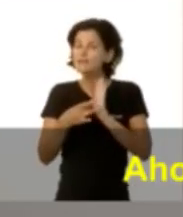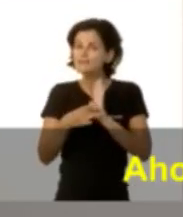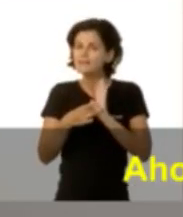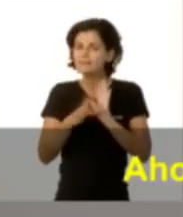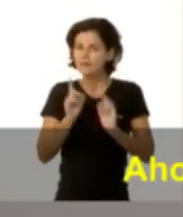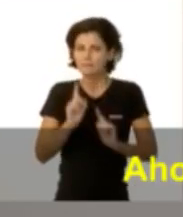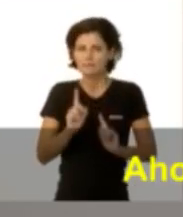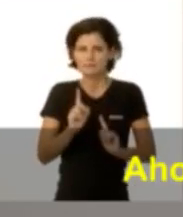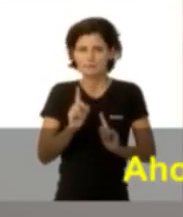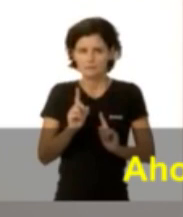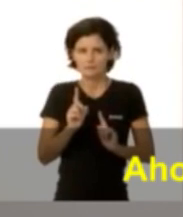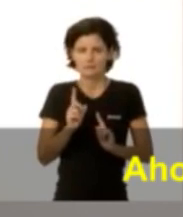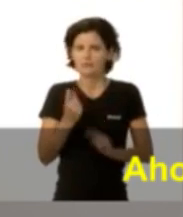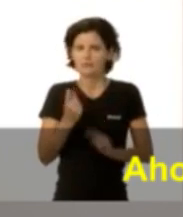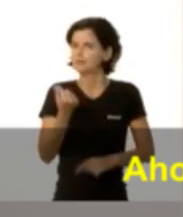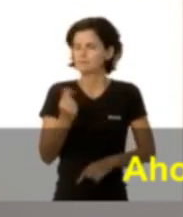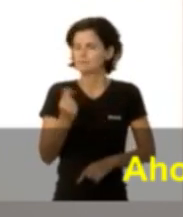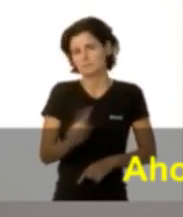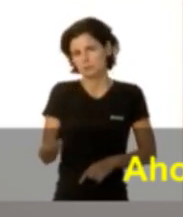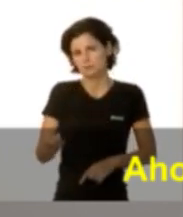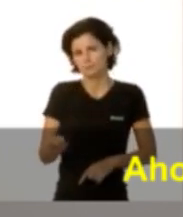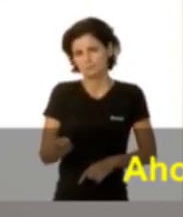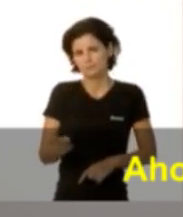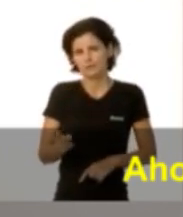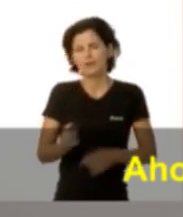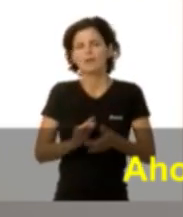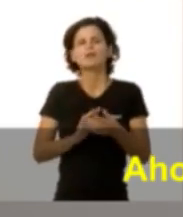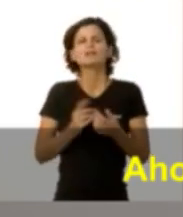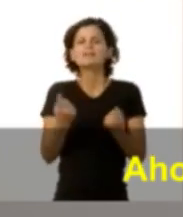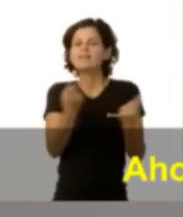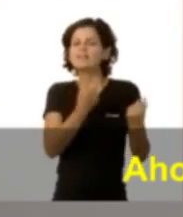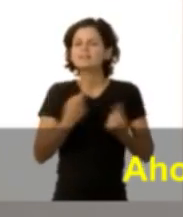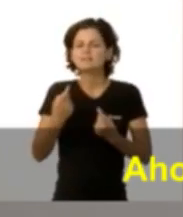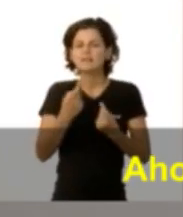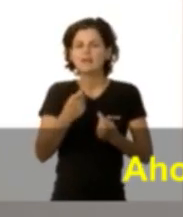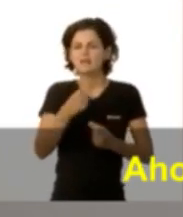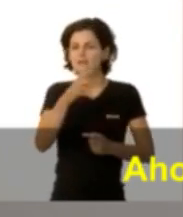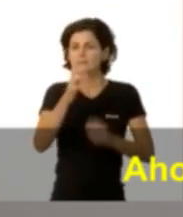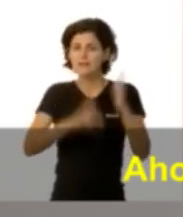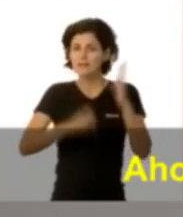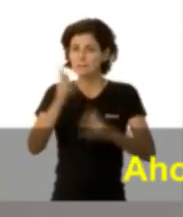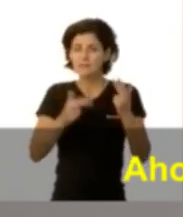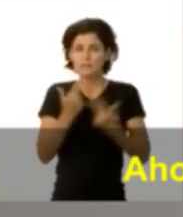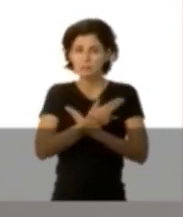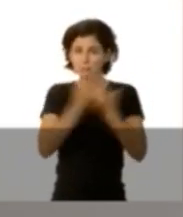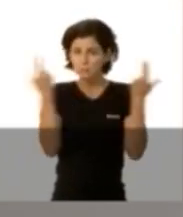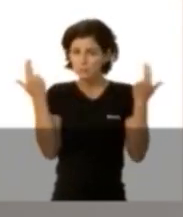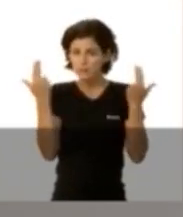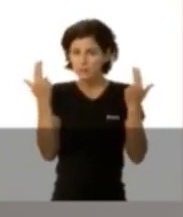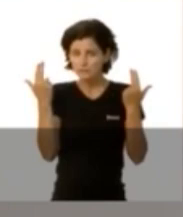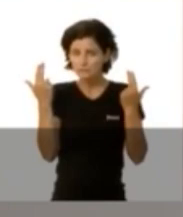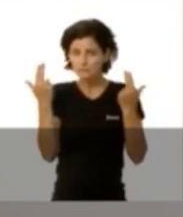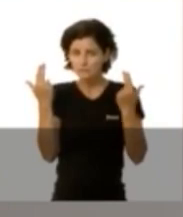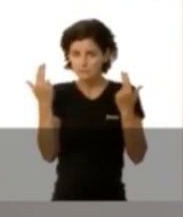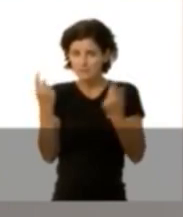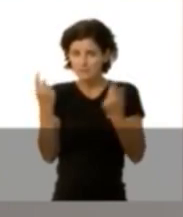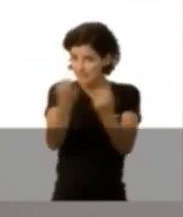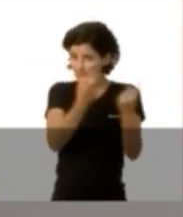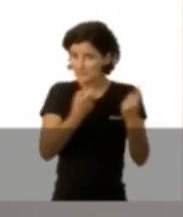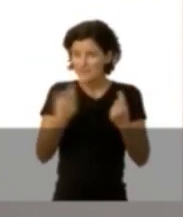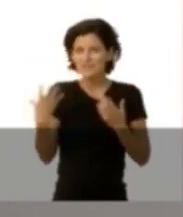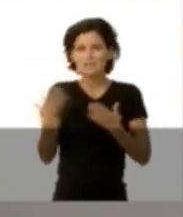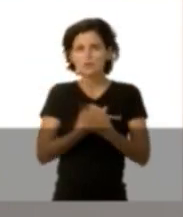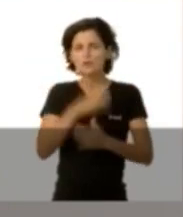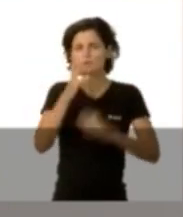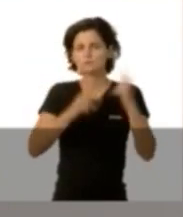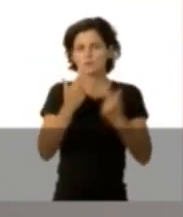Ara, així no estem parlant d'això? I estem parlant de la necessitat que tenim totes les administracions públiques de,